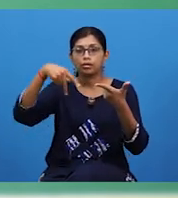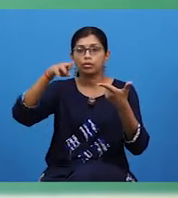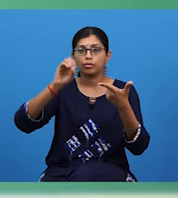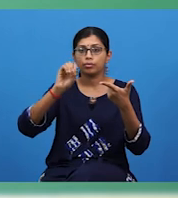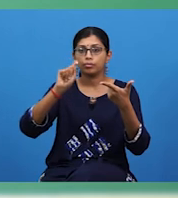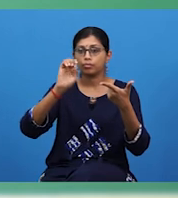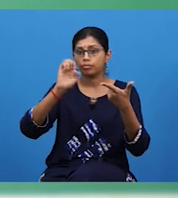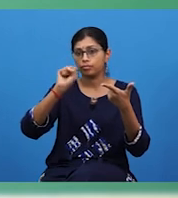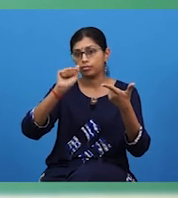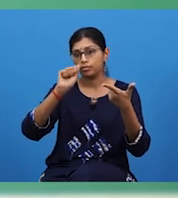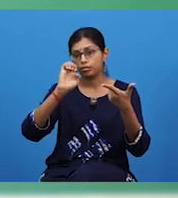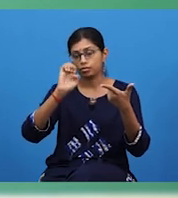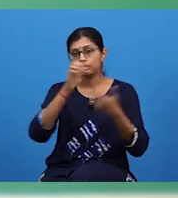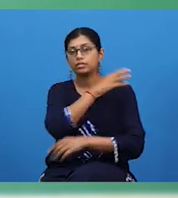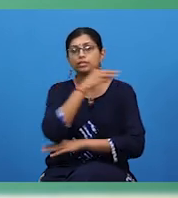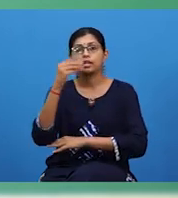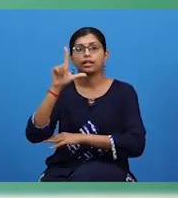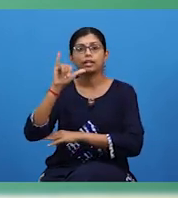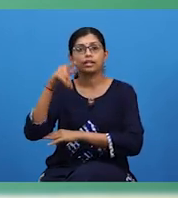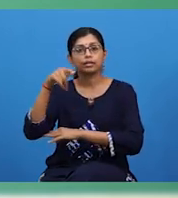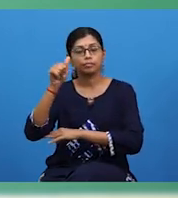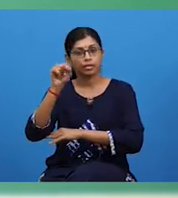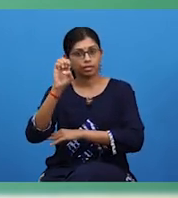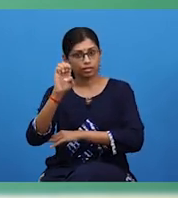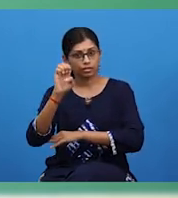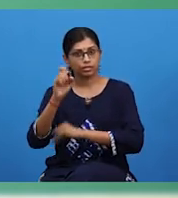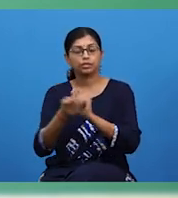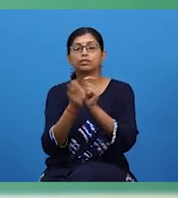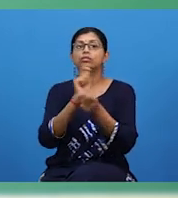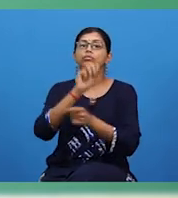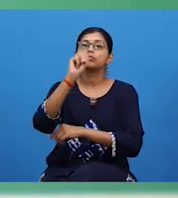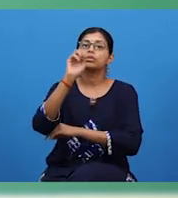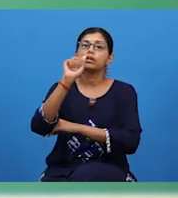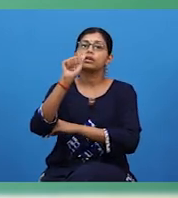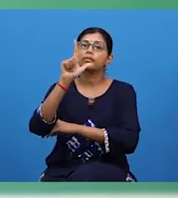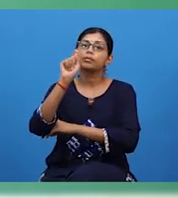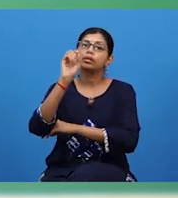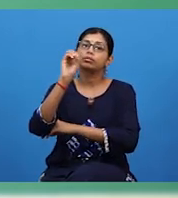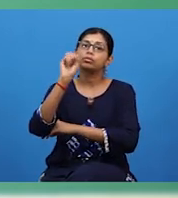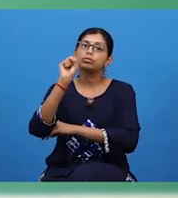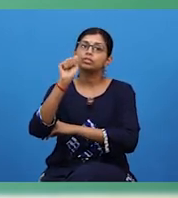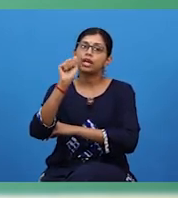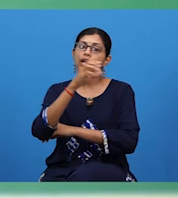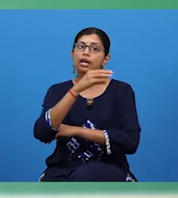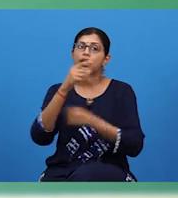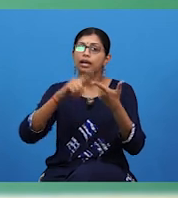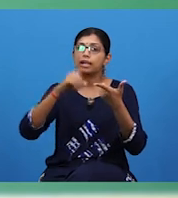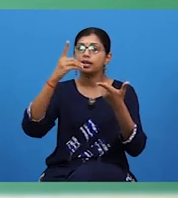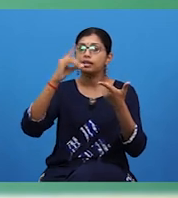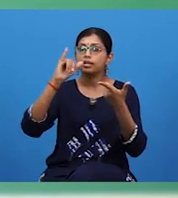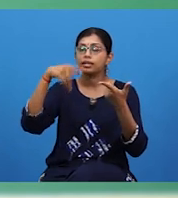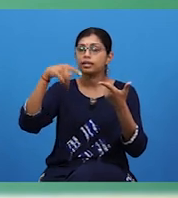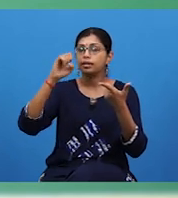mencernakan maltosa menjadi glukosa. Enzim protease mencernakan lipeptida menjadi asid amino.